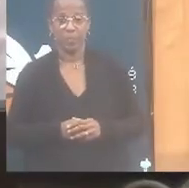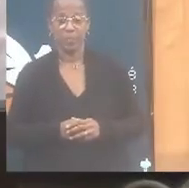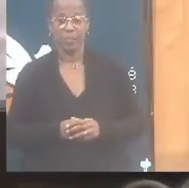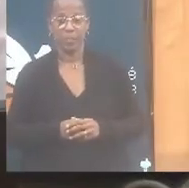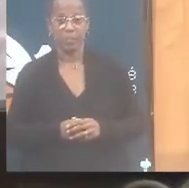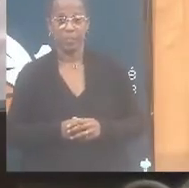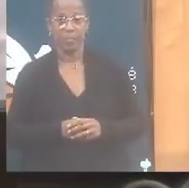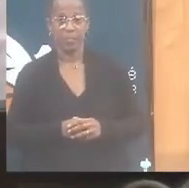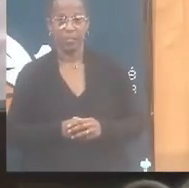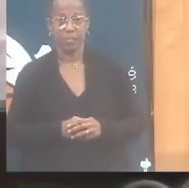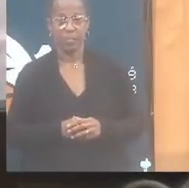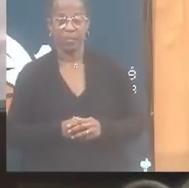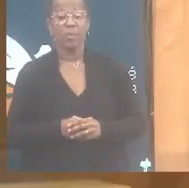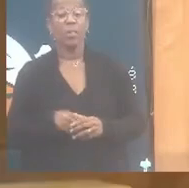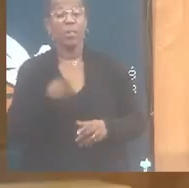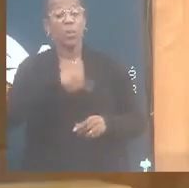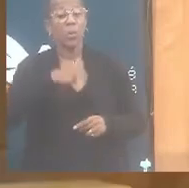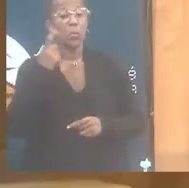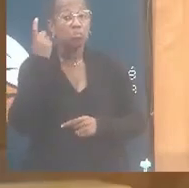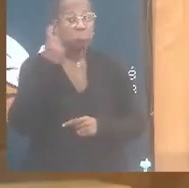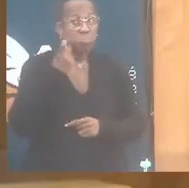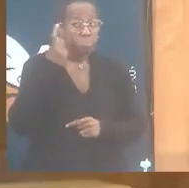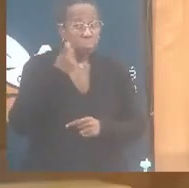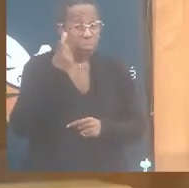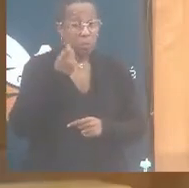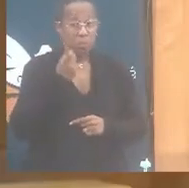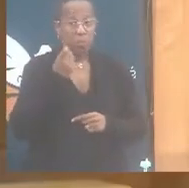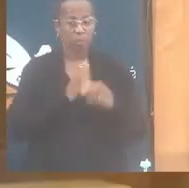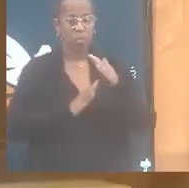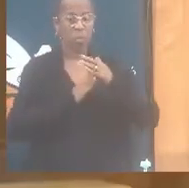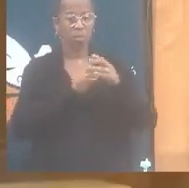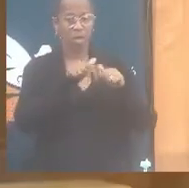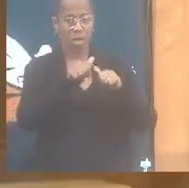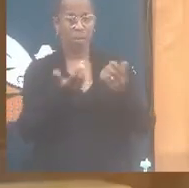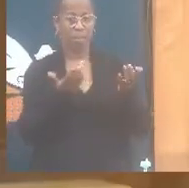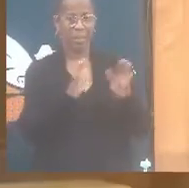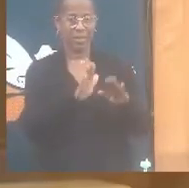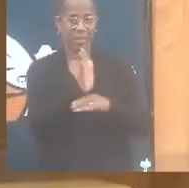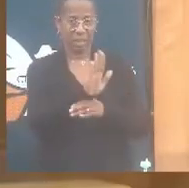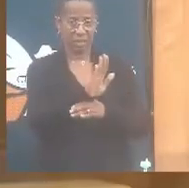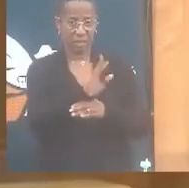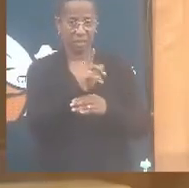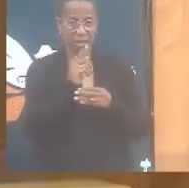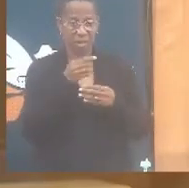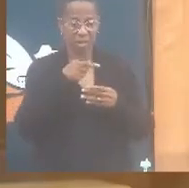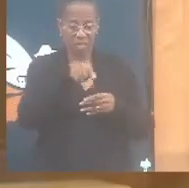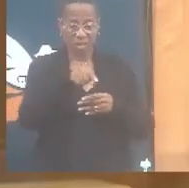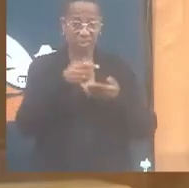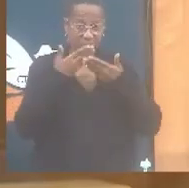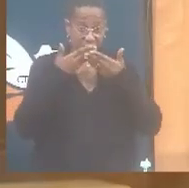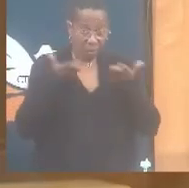Et on se pose la question en conclusion, les comptes que vous présentez sont-ils sincères?